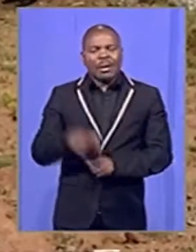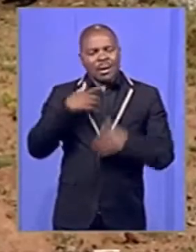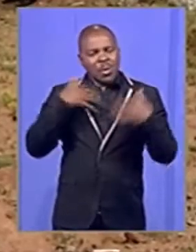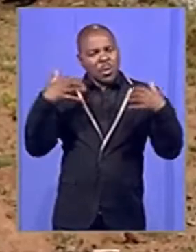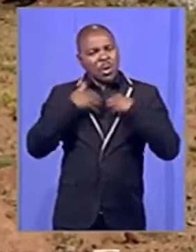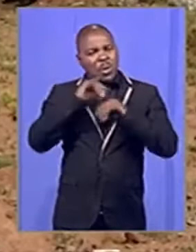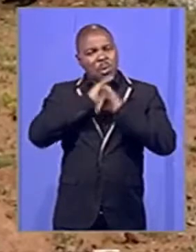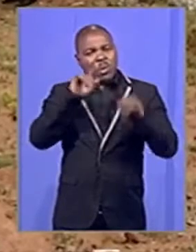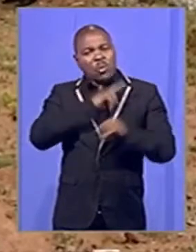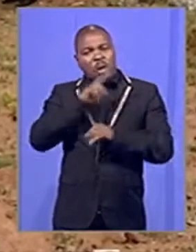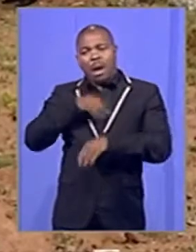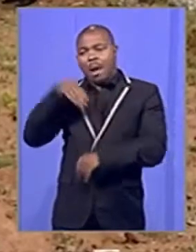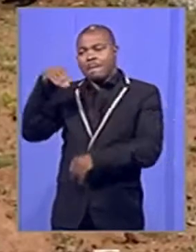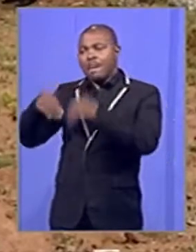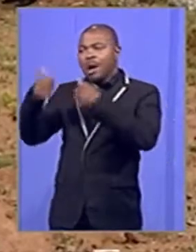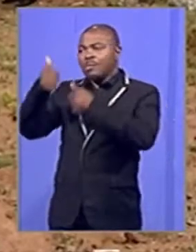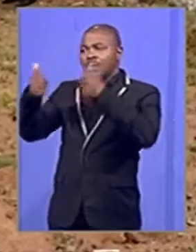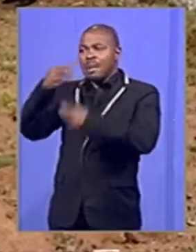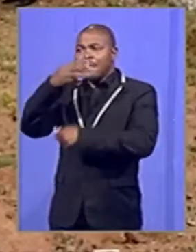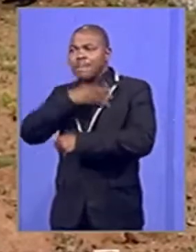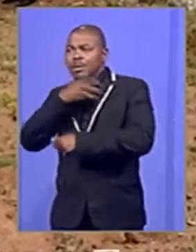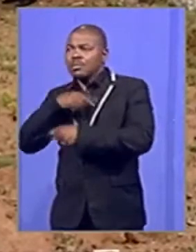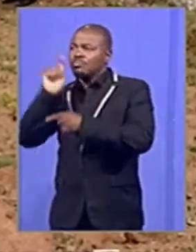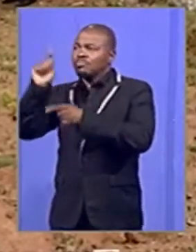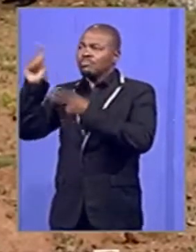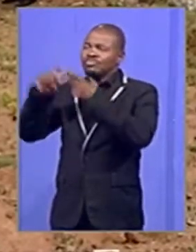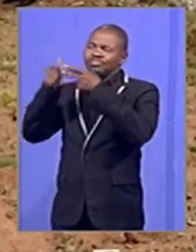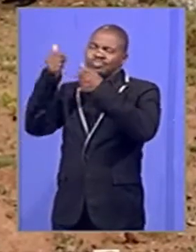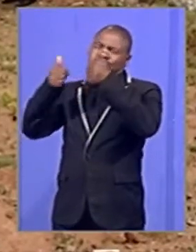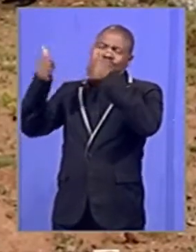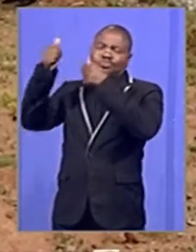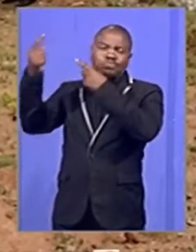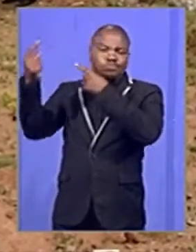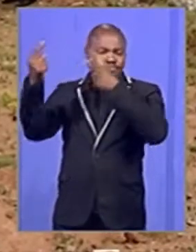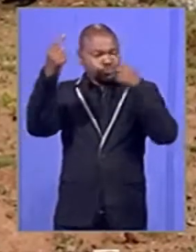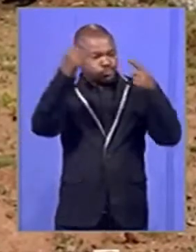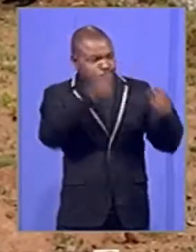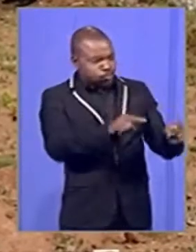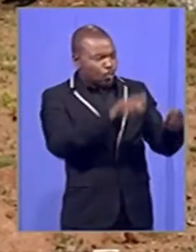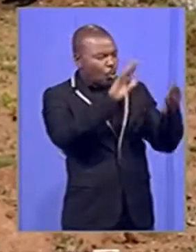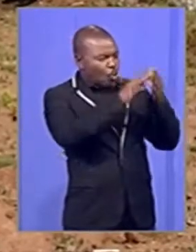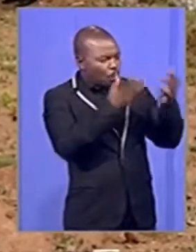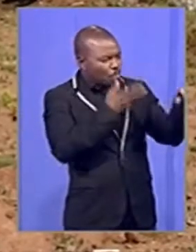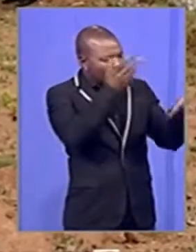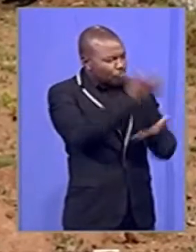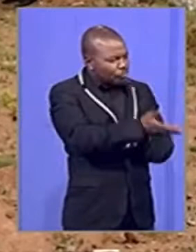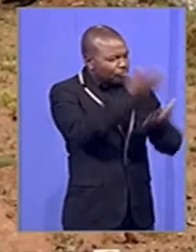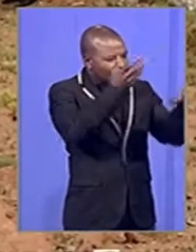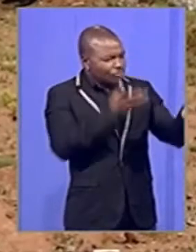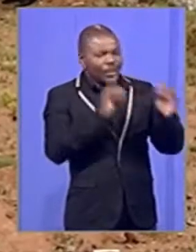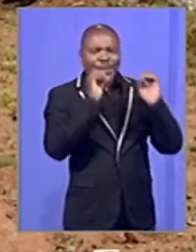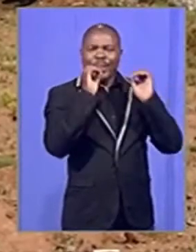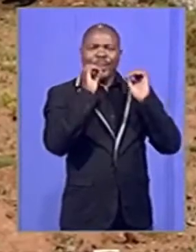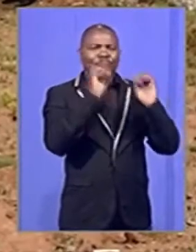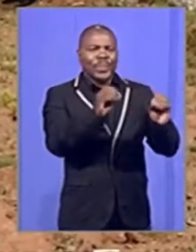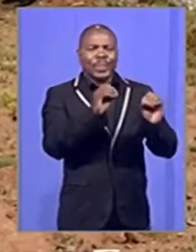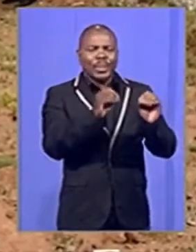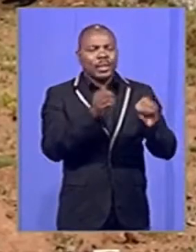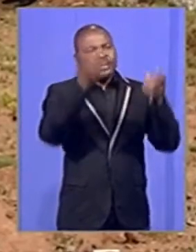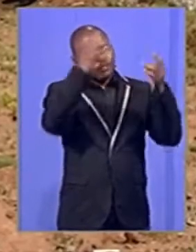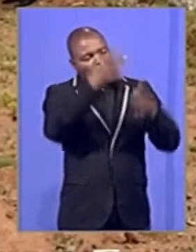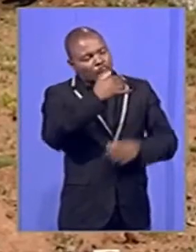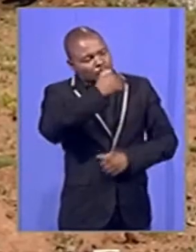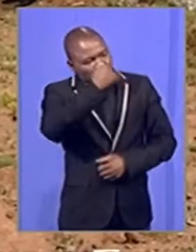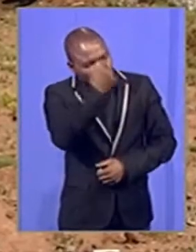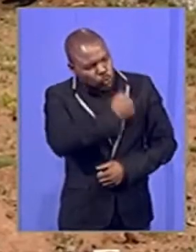etsala. Maine batsamaisi le ba udimo ha ba soka batla ho rona jwalo ka setšhaba hore re kopa tshwarelo